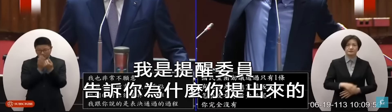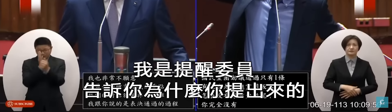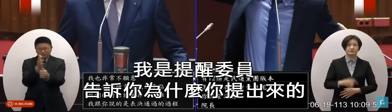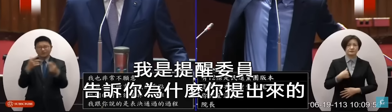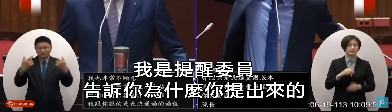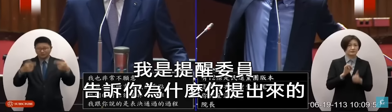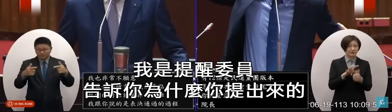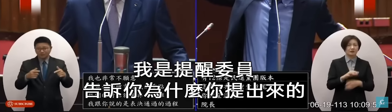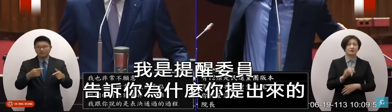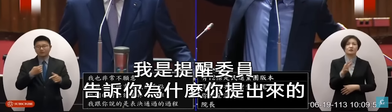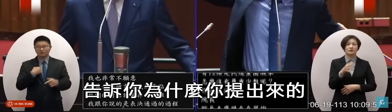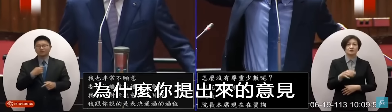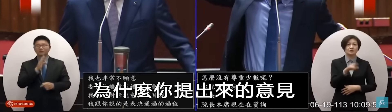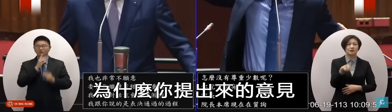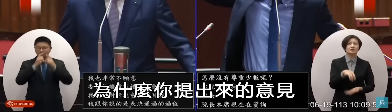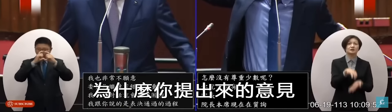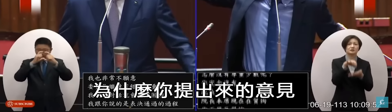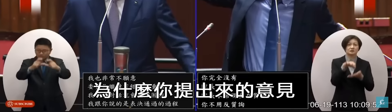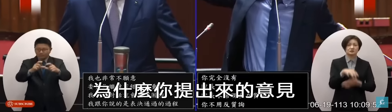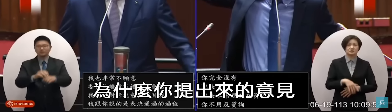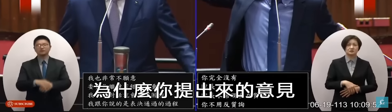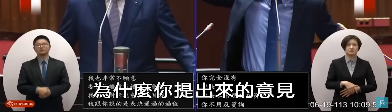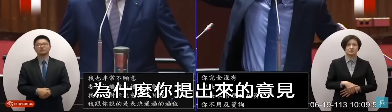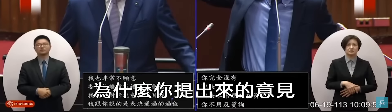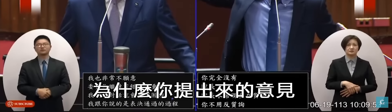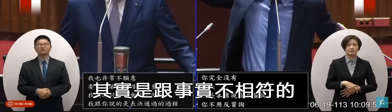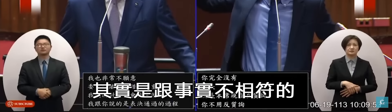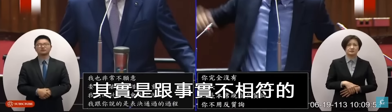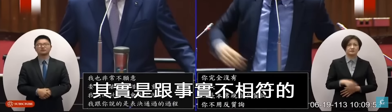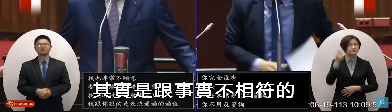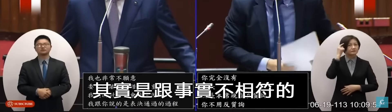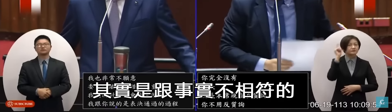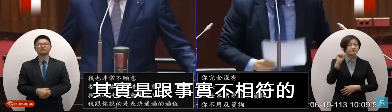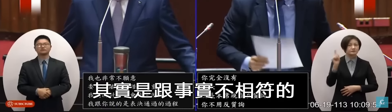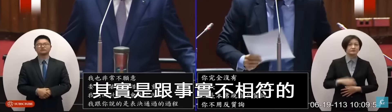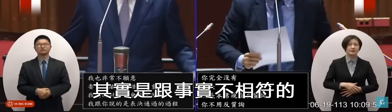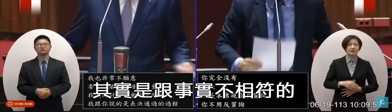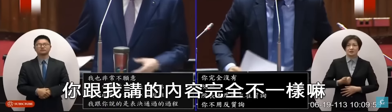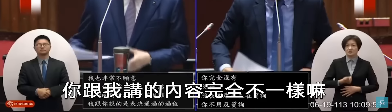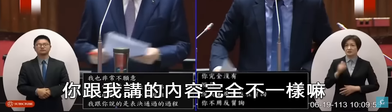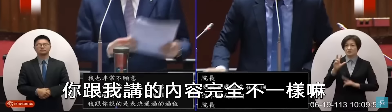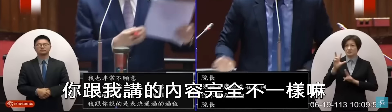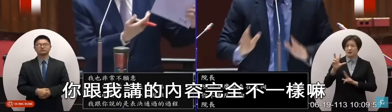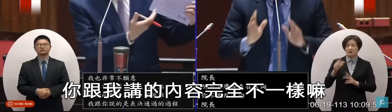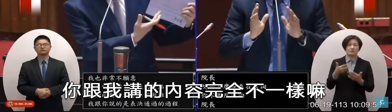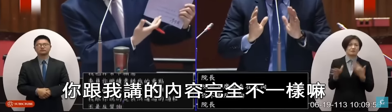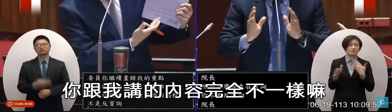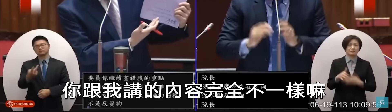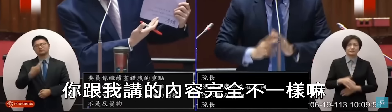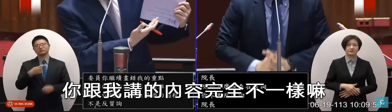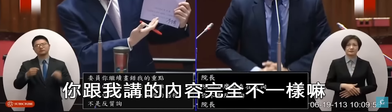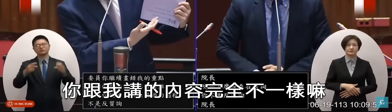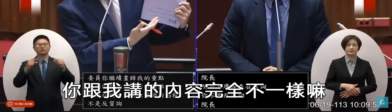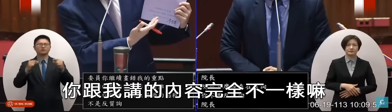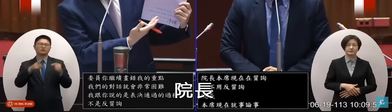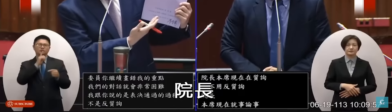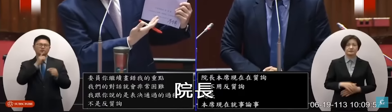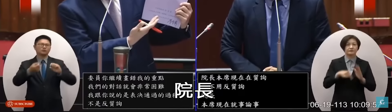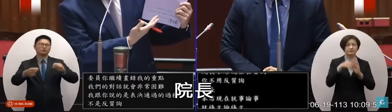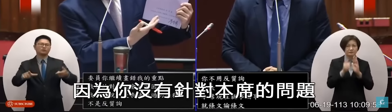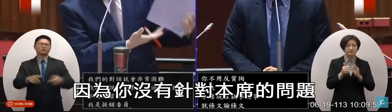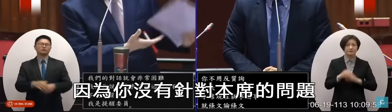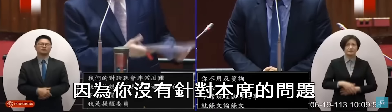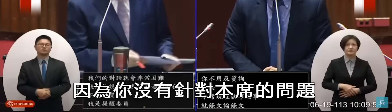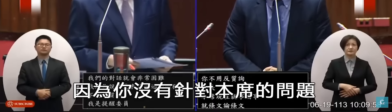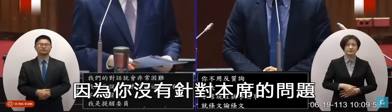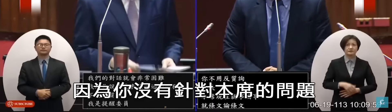你为什么你提出来的，为什么你提出来的意见其实是跟事实不相符的？ 你跟我讲的内容完全不一样嘛？ 院长，因